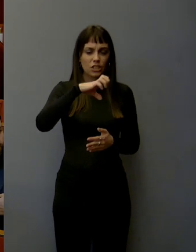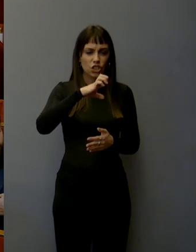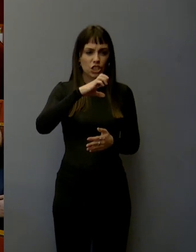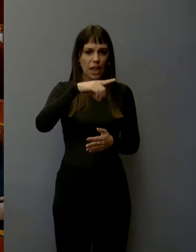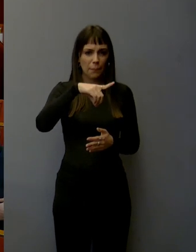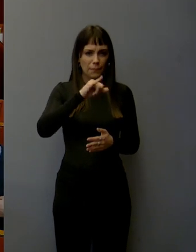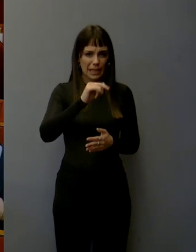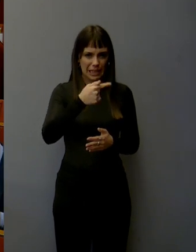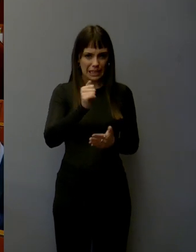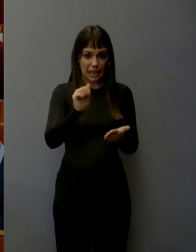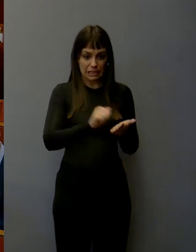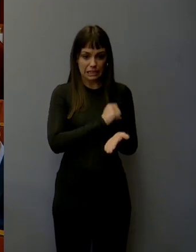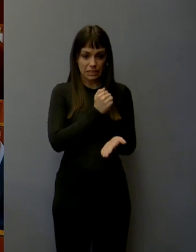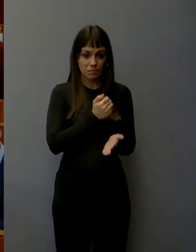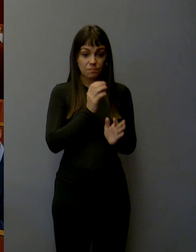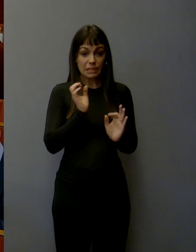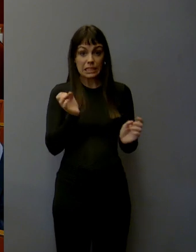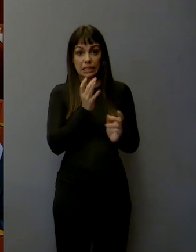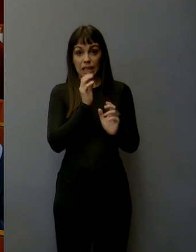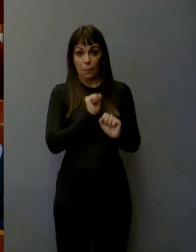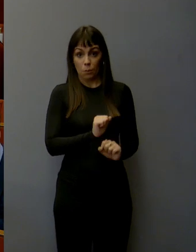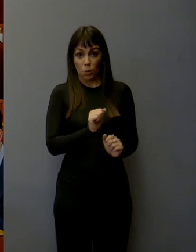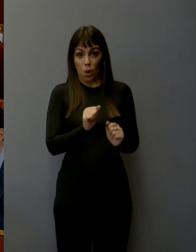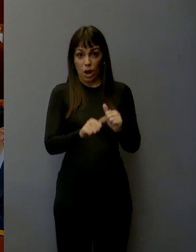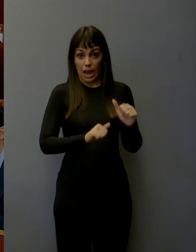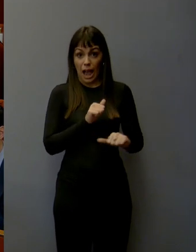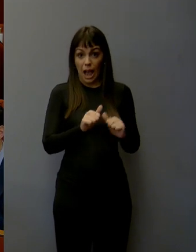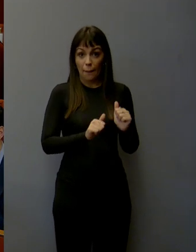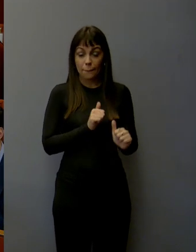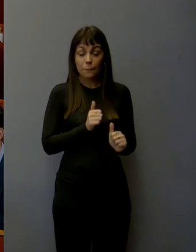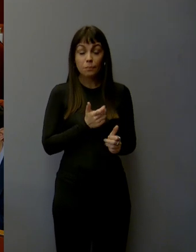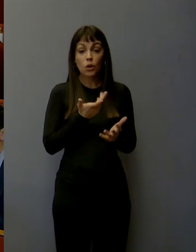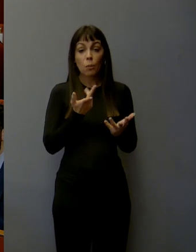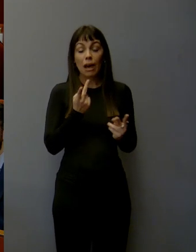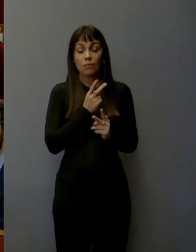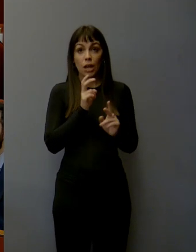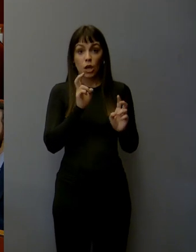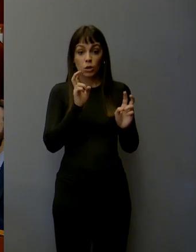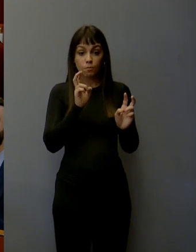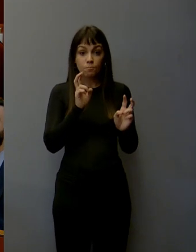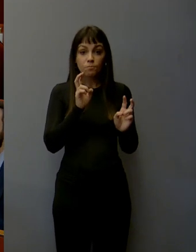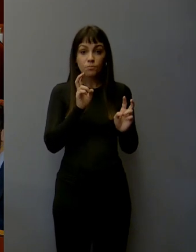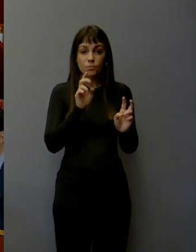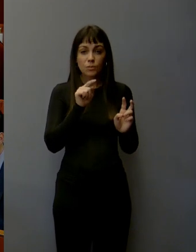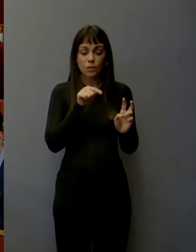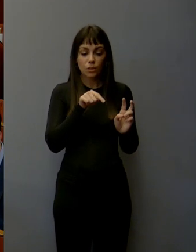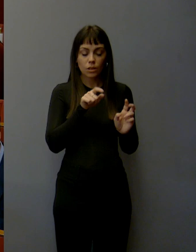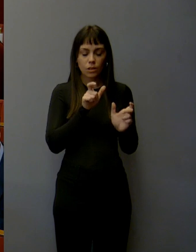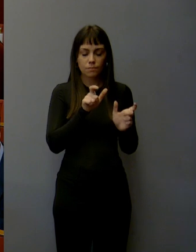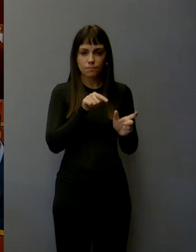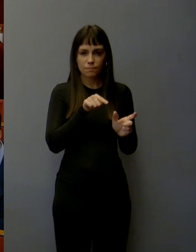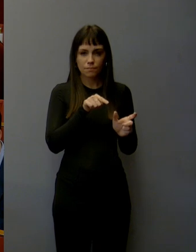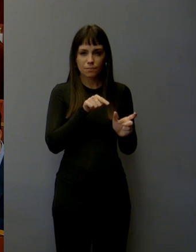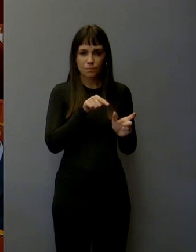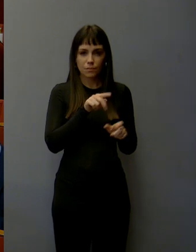di programmazione Comunque se è possibile lo cambio cioè il tema è alle pagine da 292 a